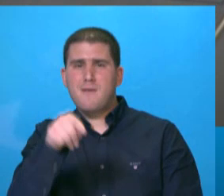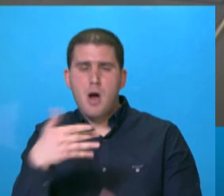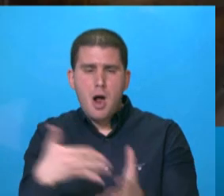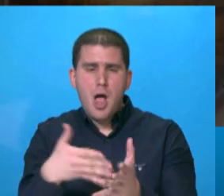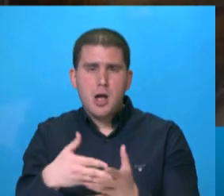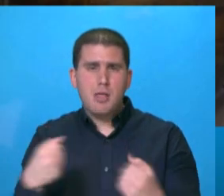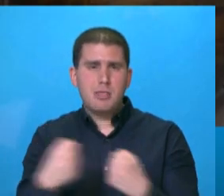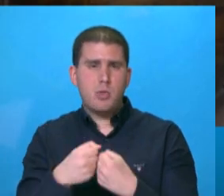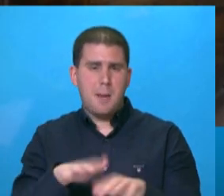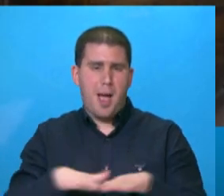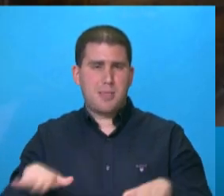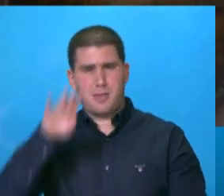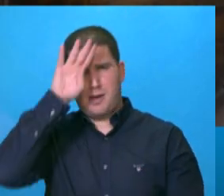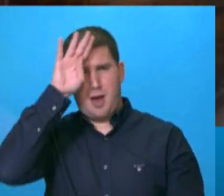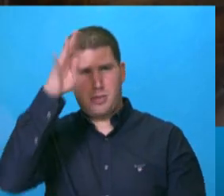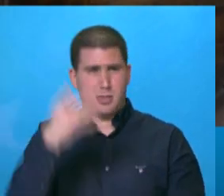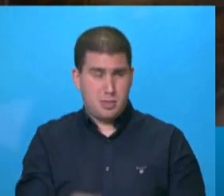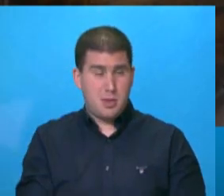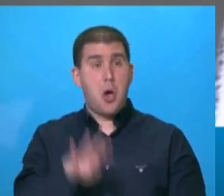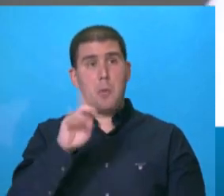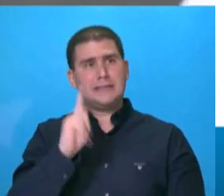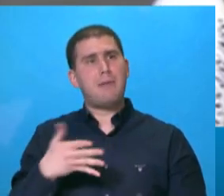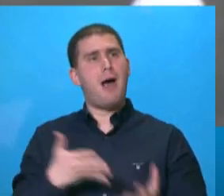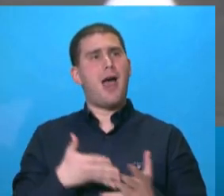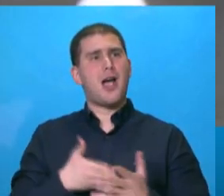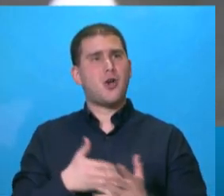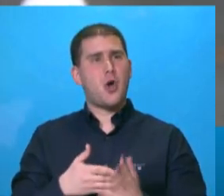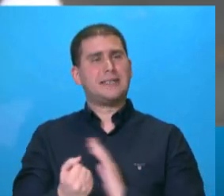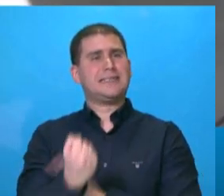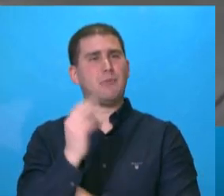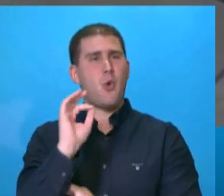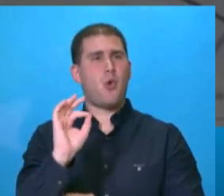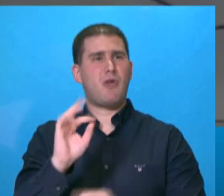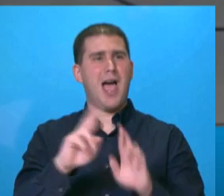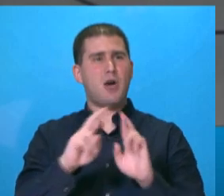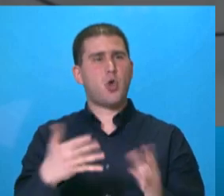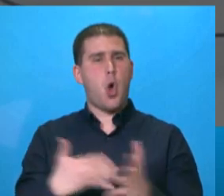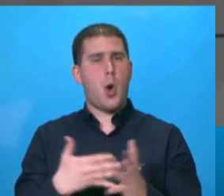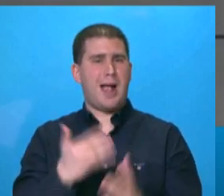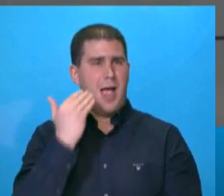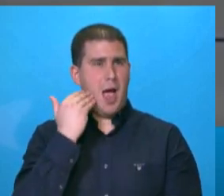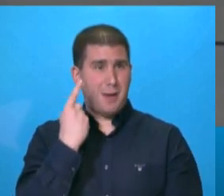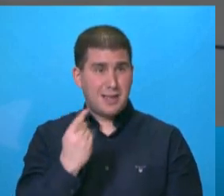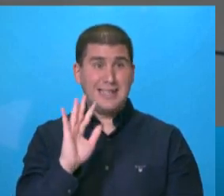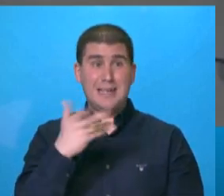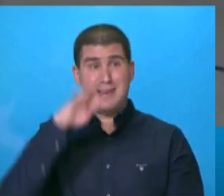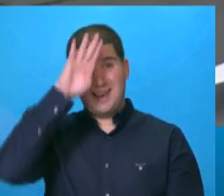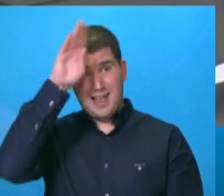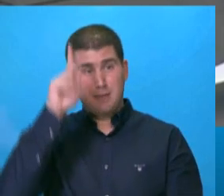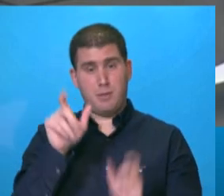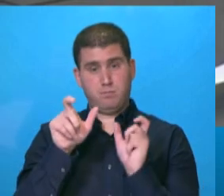איראן. בואינג אמורים לחקור תחת הסמכות של רשות החוקרת האמריקאית. אם האיראנים לא